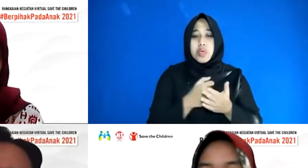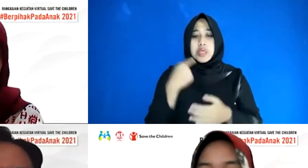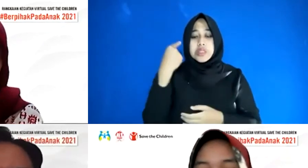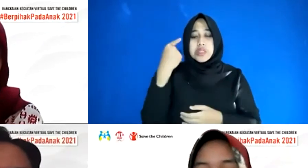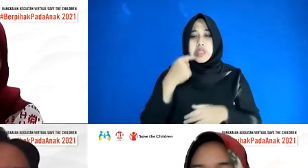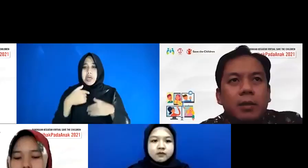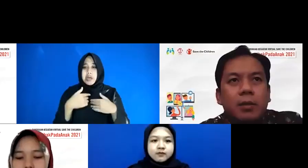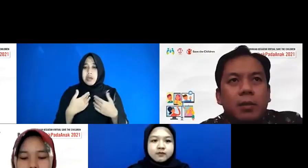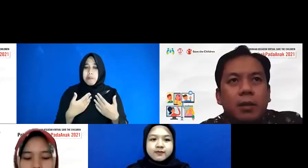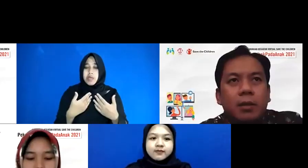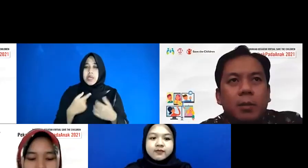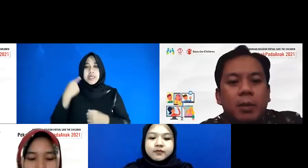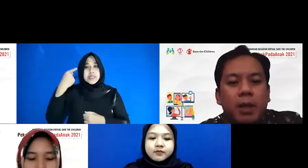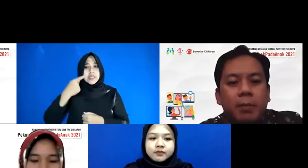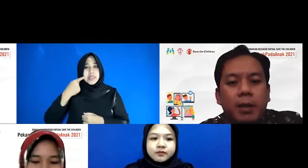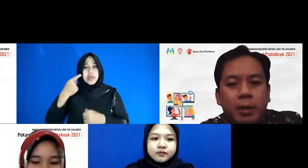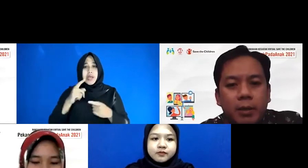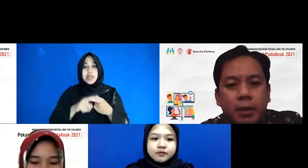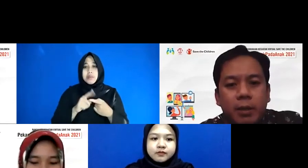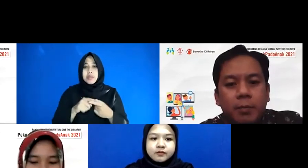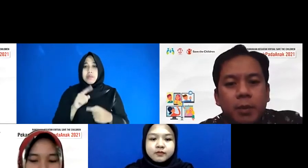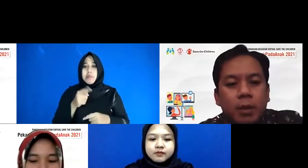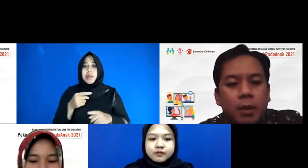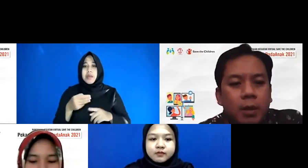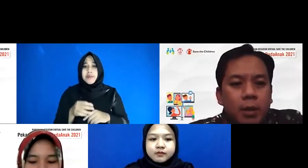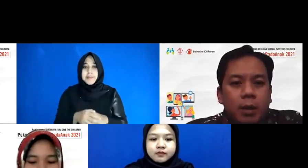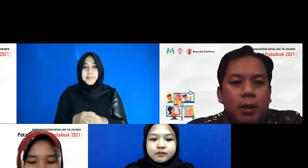seringannya teman-teman pakai blended. Jadi